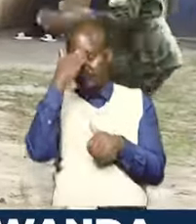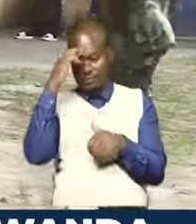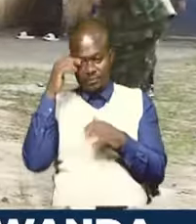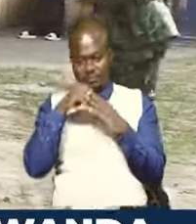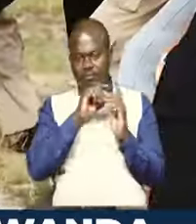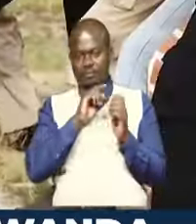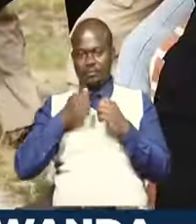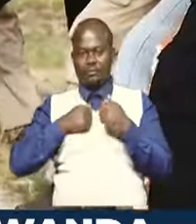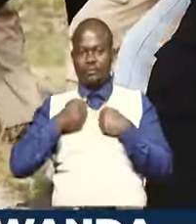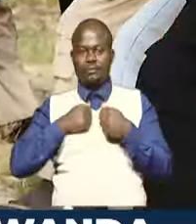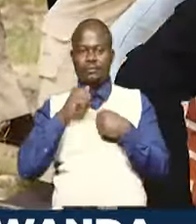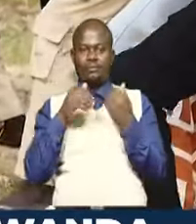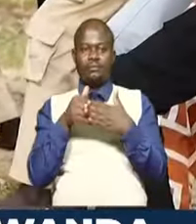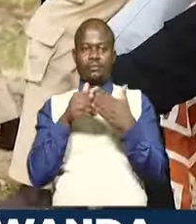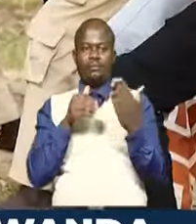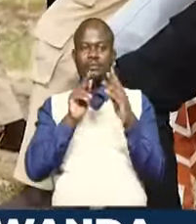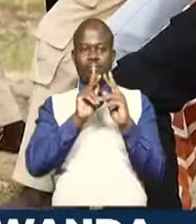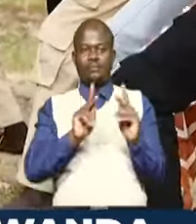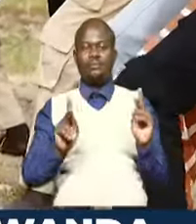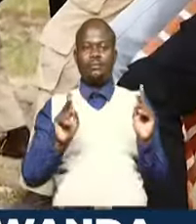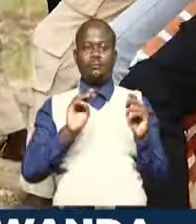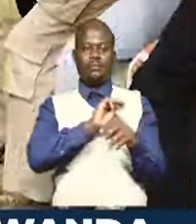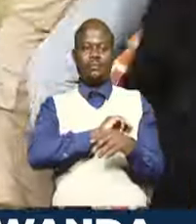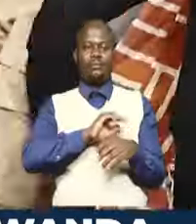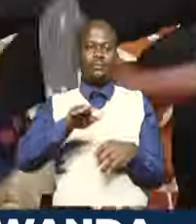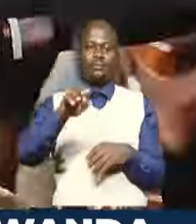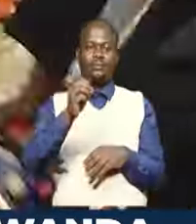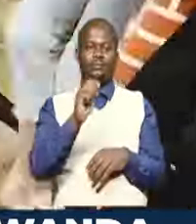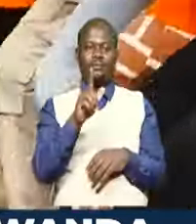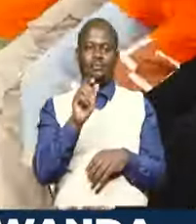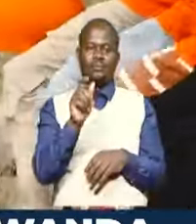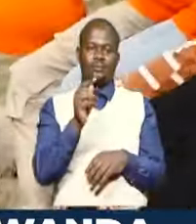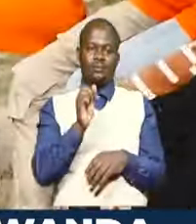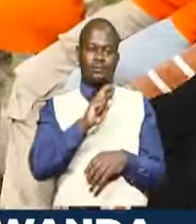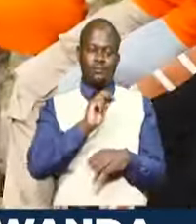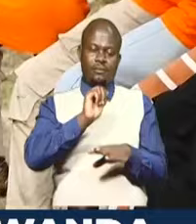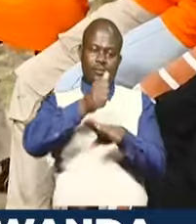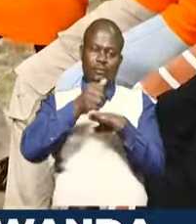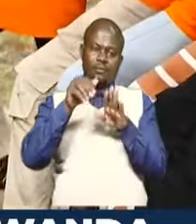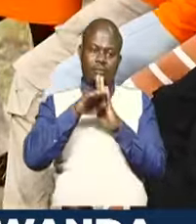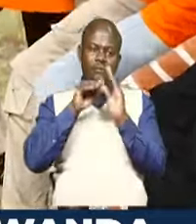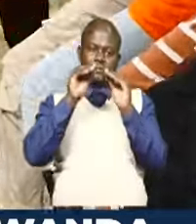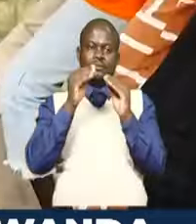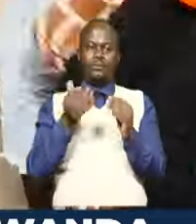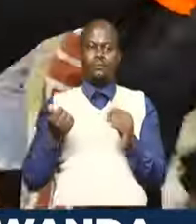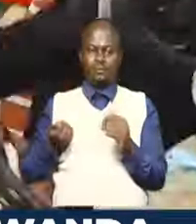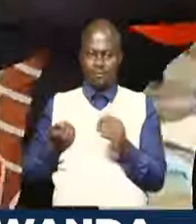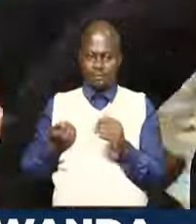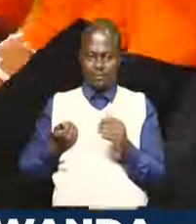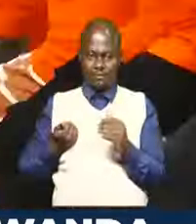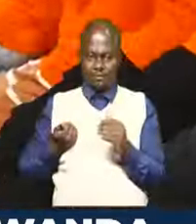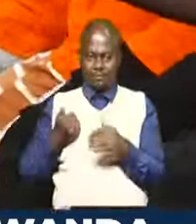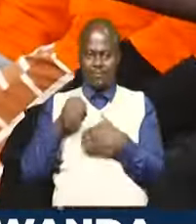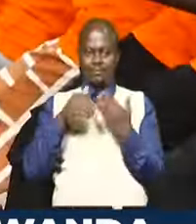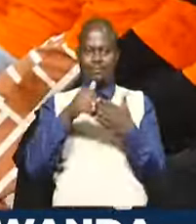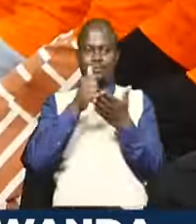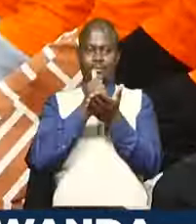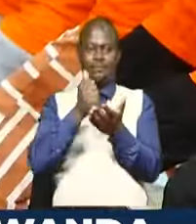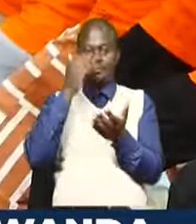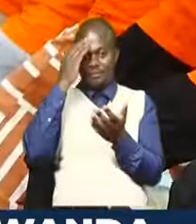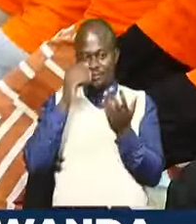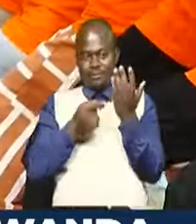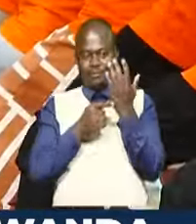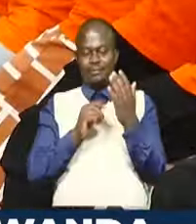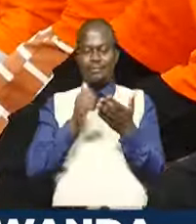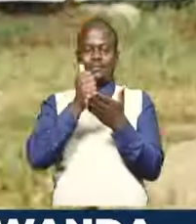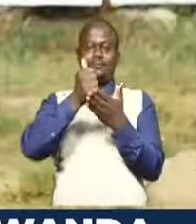z'u Rwanda ziri mu butumwa bw'amahoro bwa ONU mu gace ka Marakal zashyizeho gahunda yo kwigisha abana b'abakobwa imyitozo ibafasha kumenya tekinike zo kwitabara